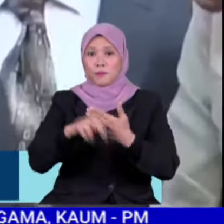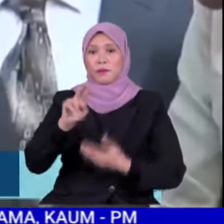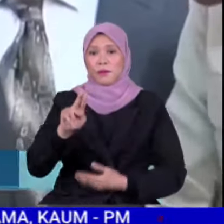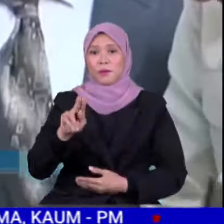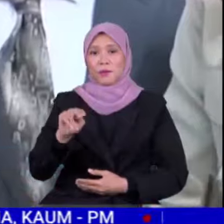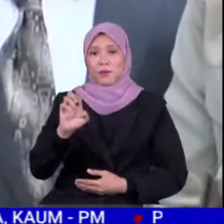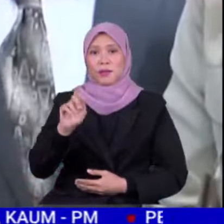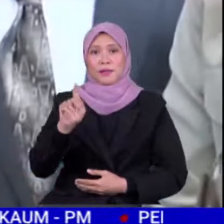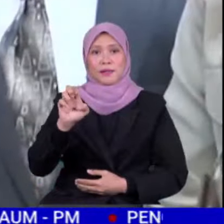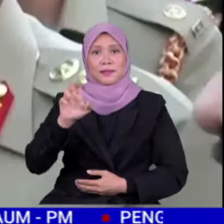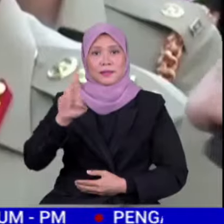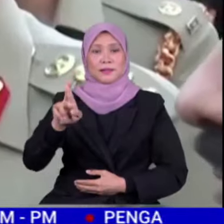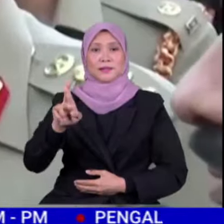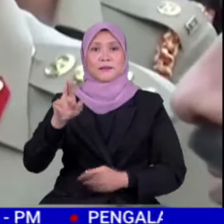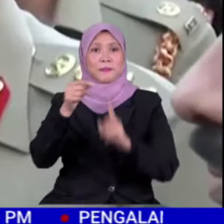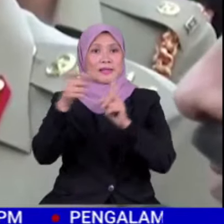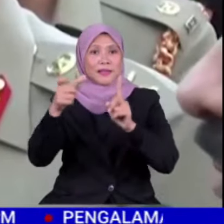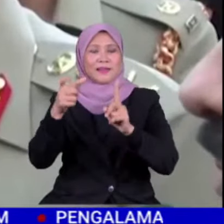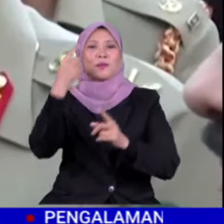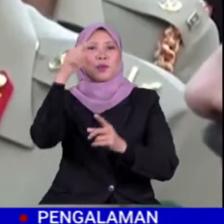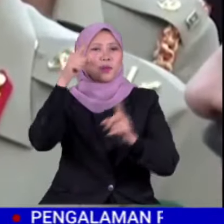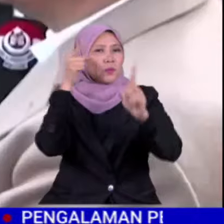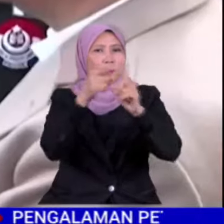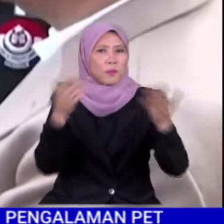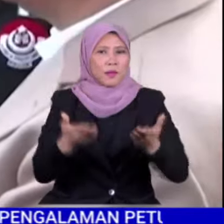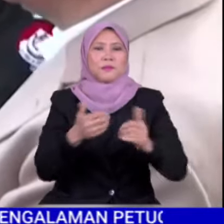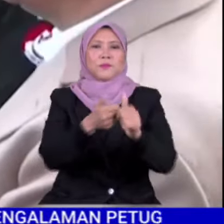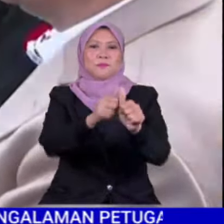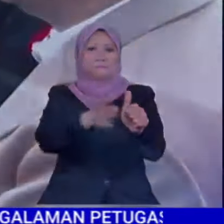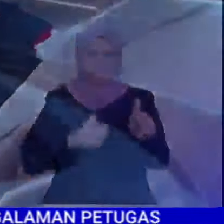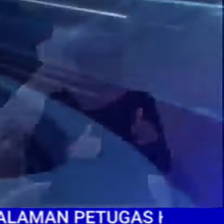Pakistan adalah untuk tujuan pencegahan.